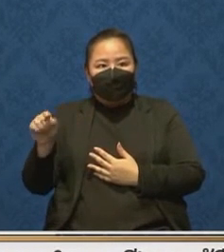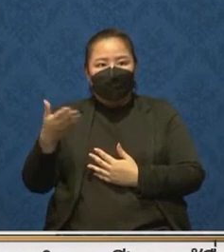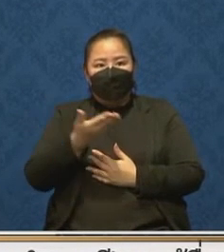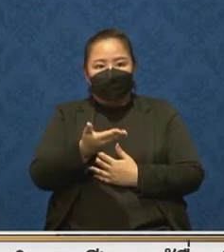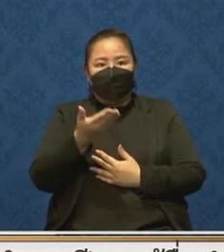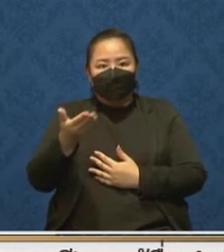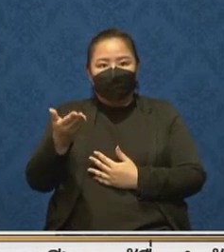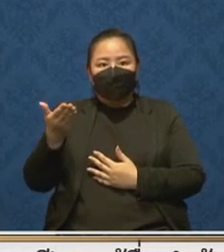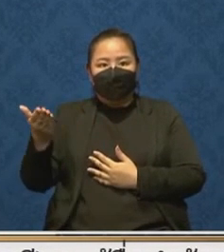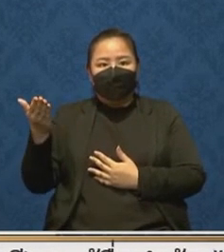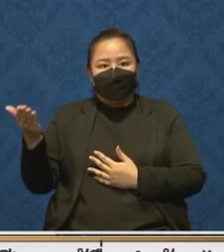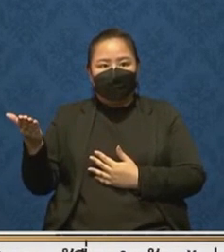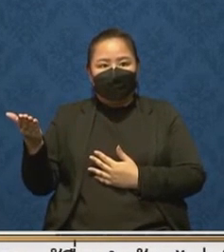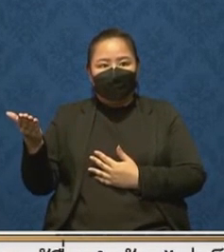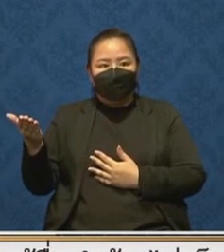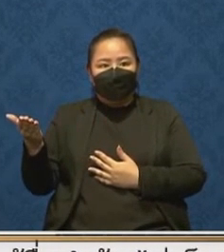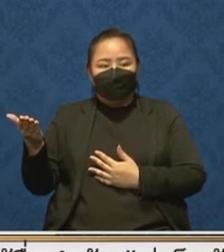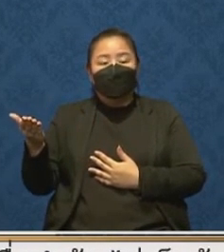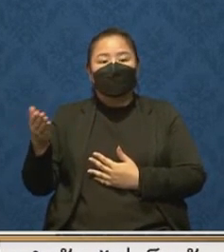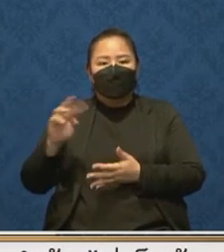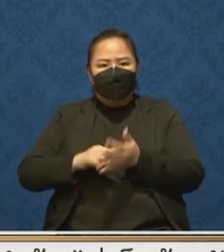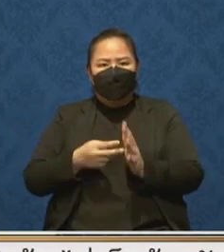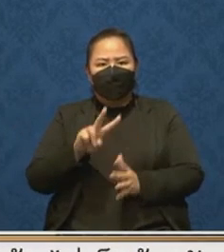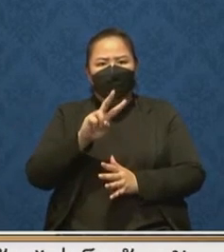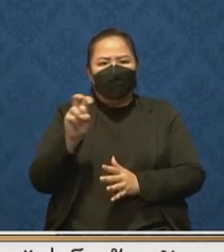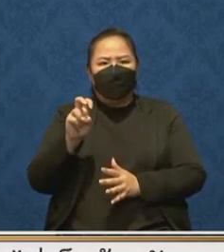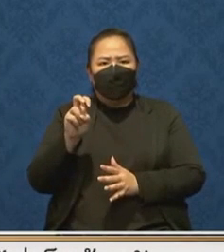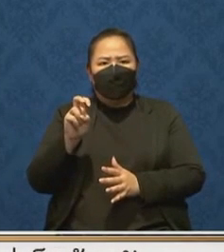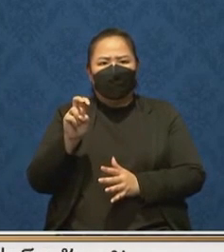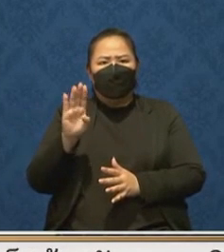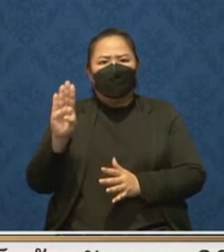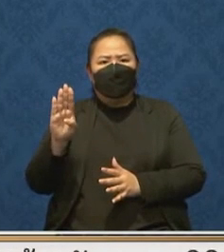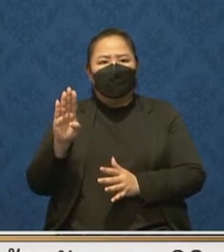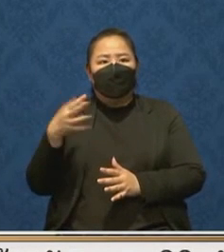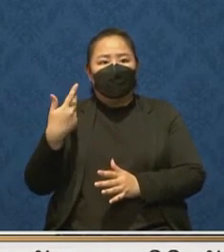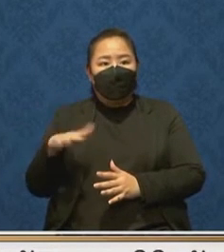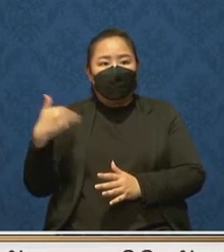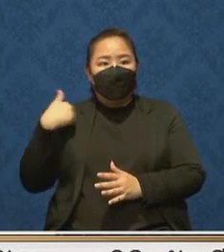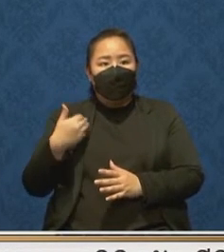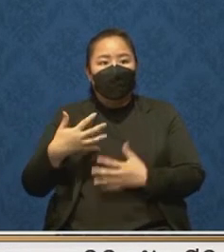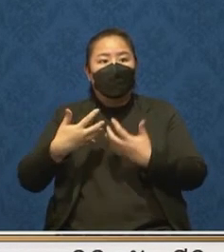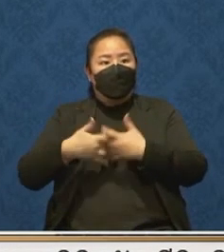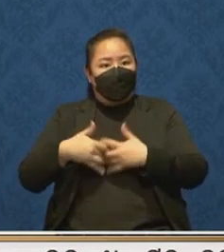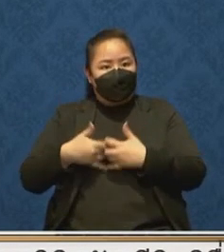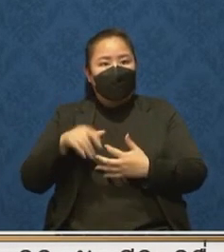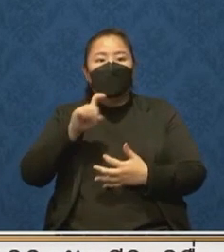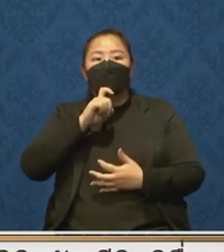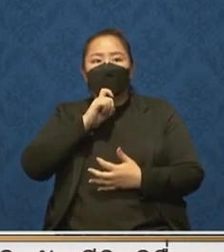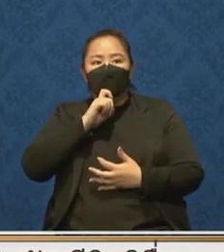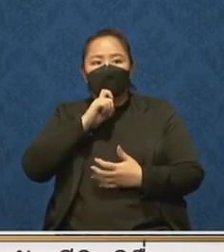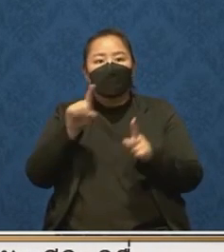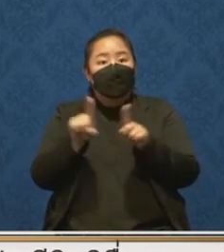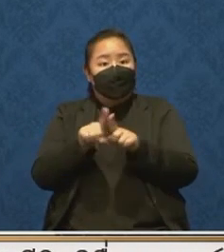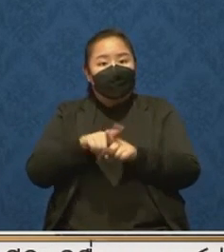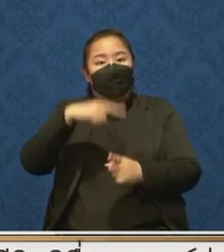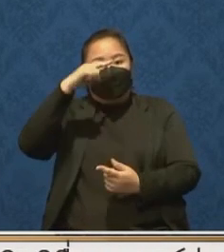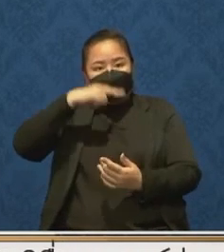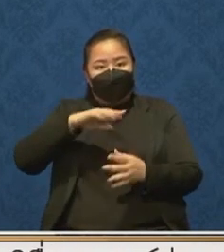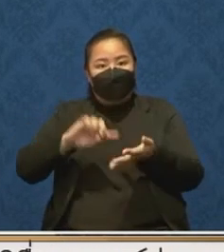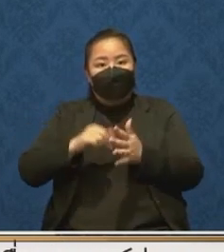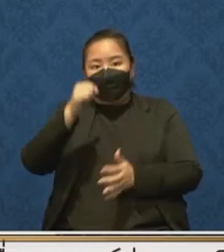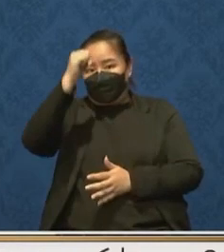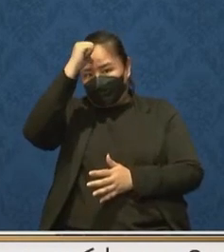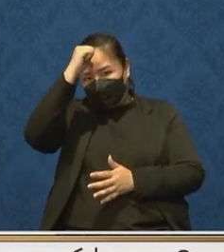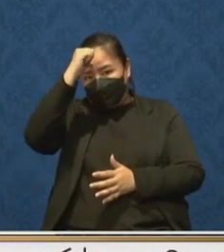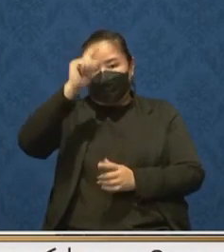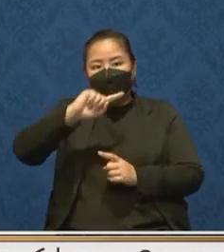ปิน ซือไม่ถึง 200 บาท ตอดสส่นประเทศที่มีโงงานผลิดในประเทศเช่นเดยวกับประเทศไย ไม่วาจะเป็อินเดีย